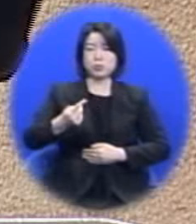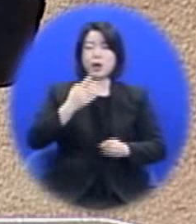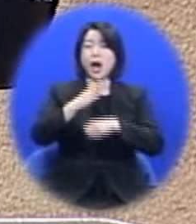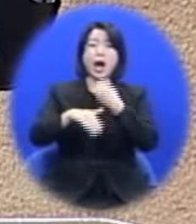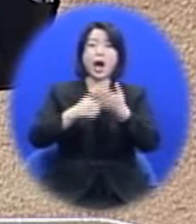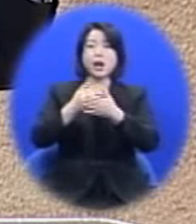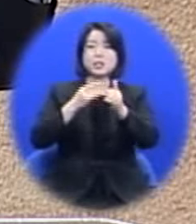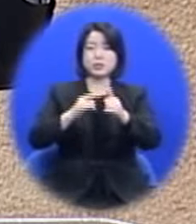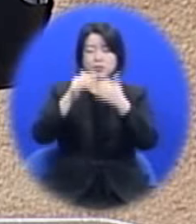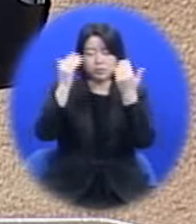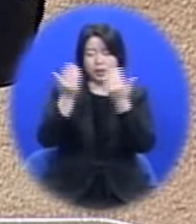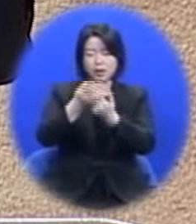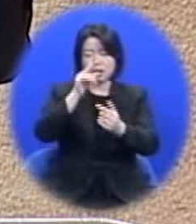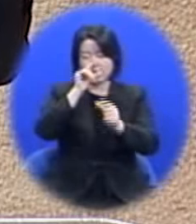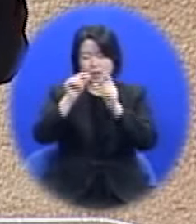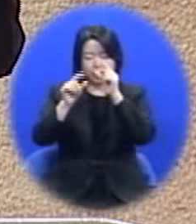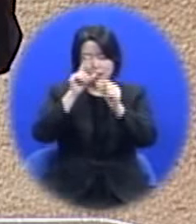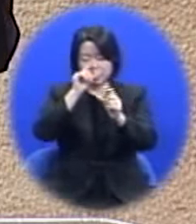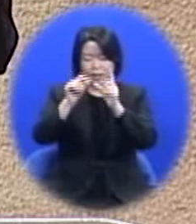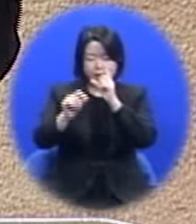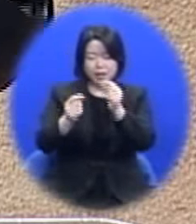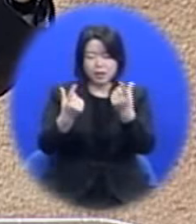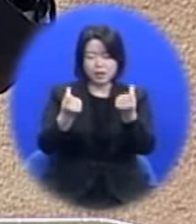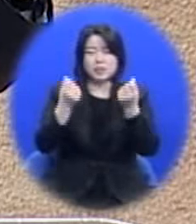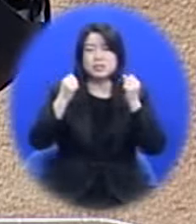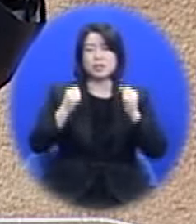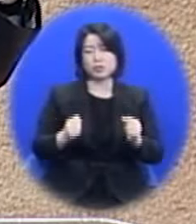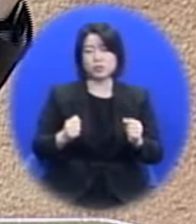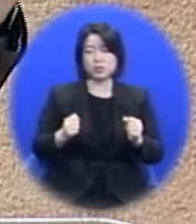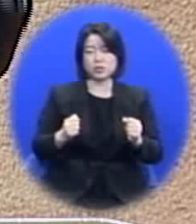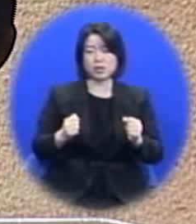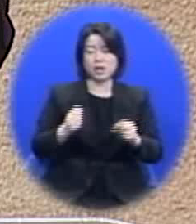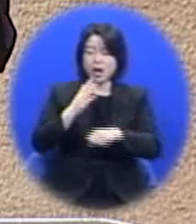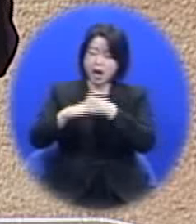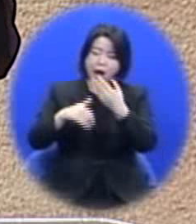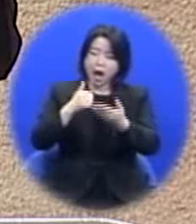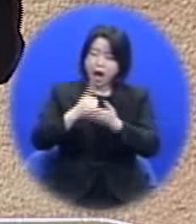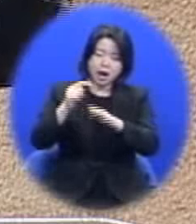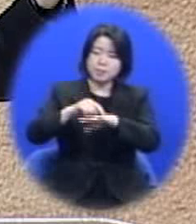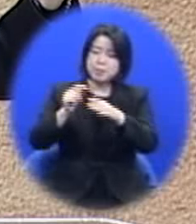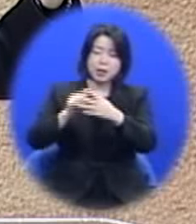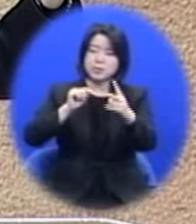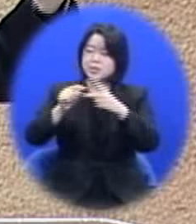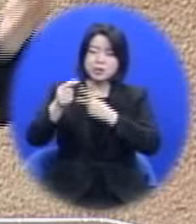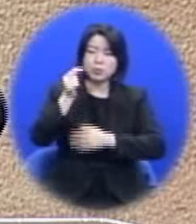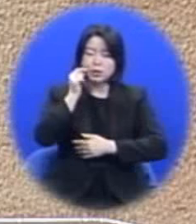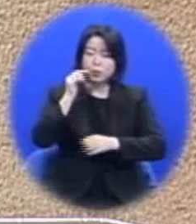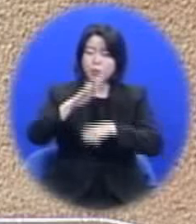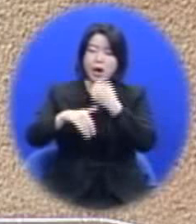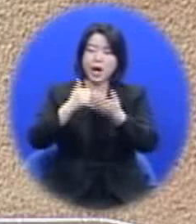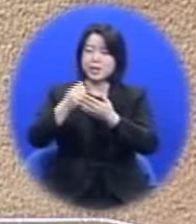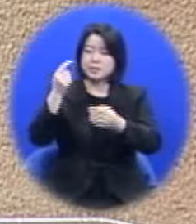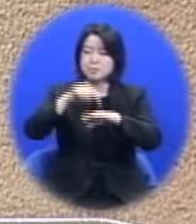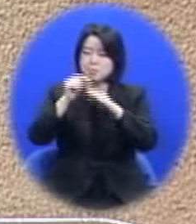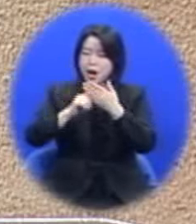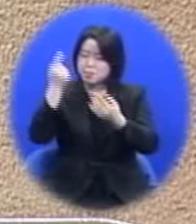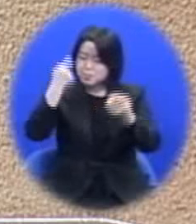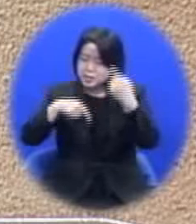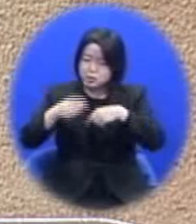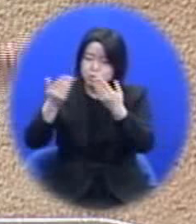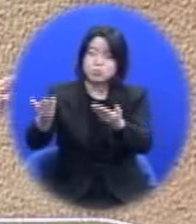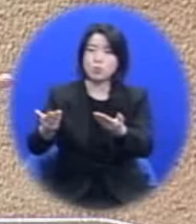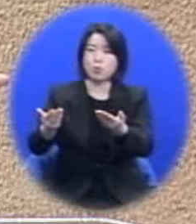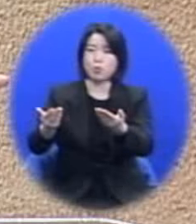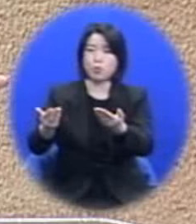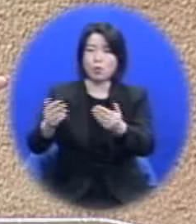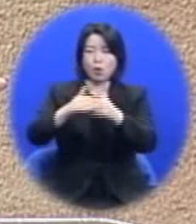다 가시 같은 존재예요. 어쩌면 하나님 마음 이해 못 하고 어쩌면 그렇게 하나님께 속이고